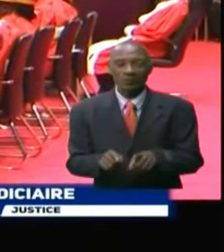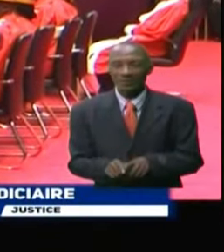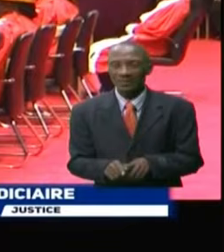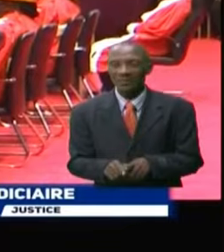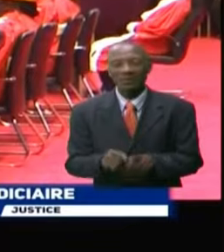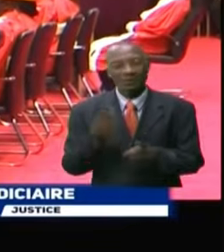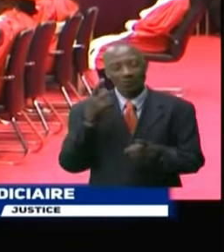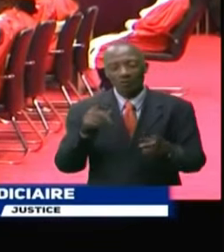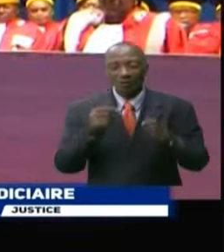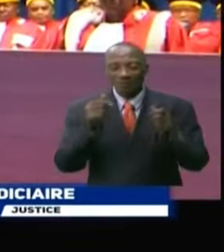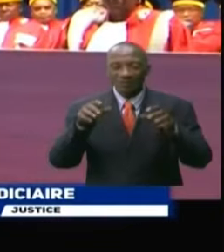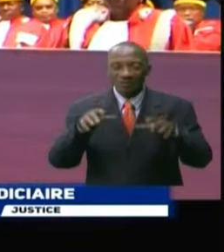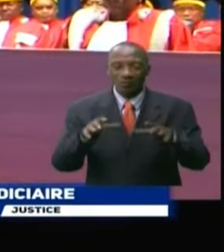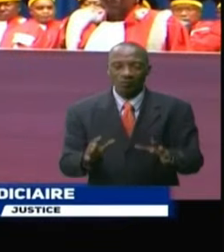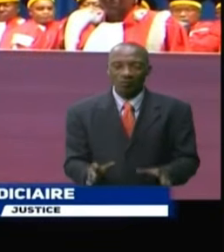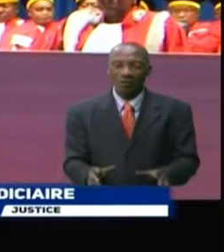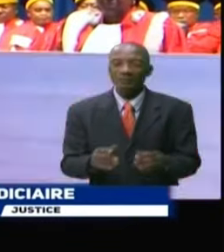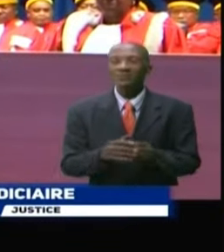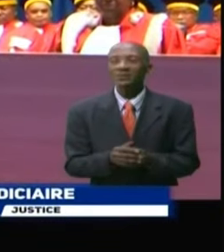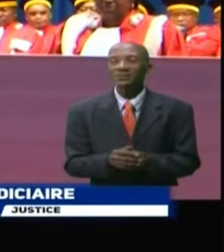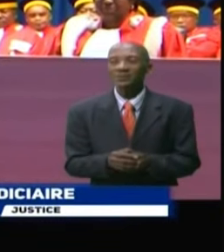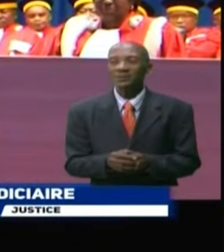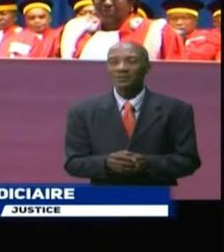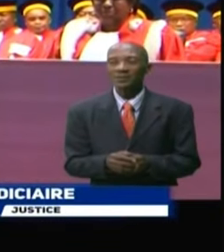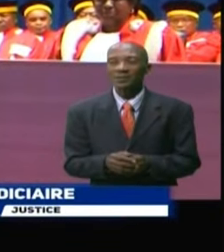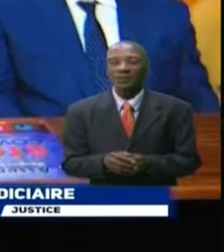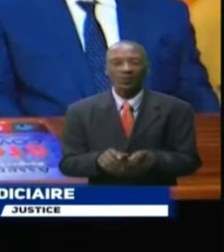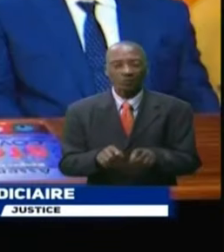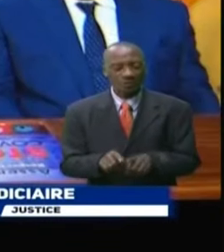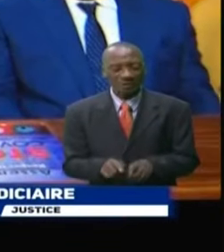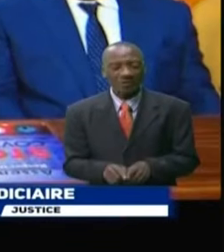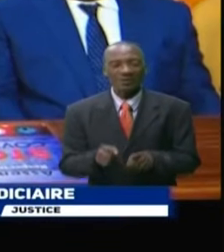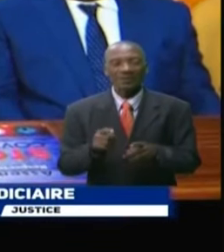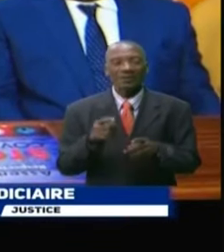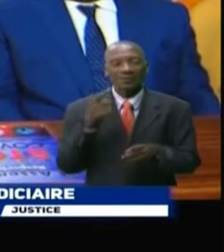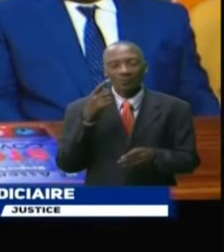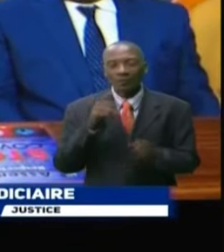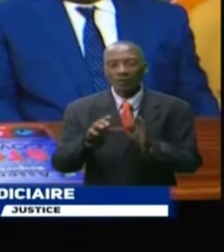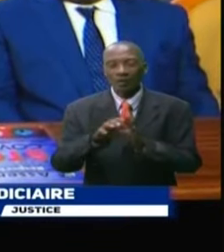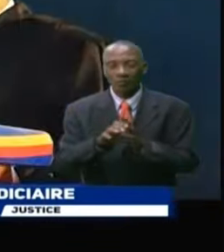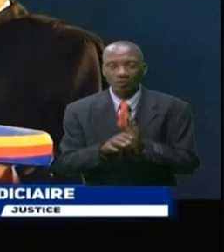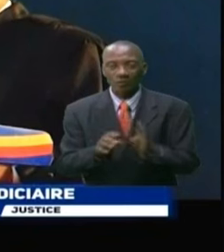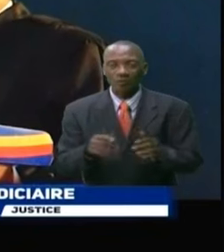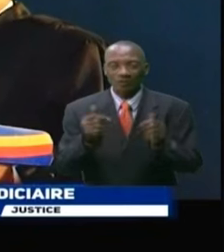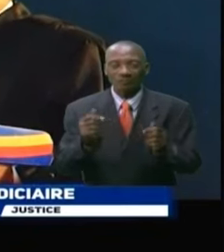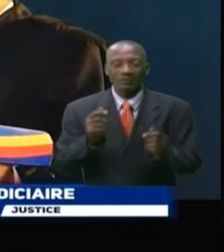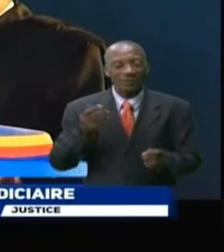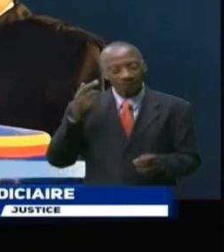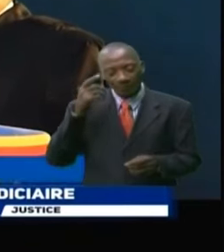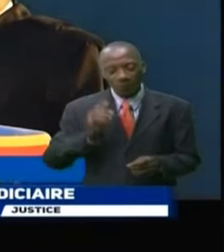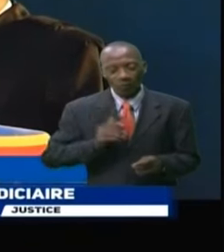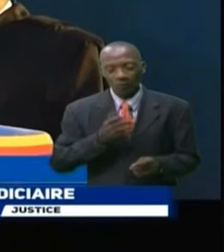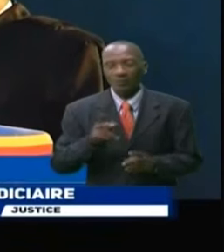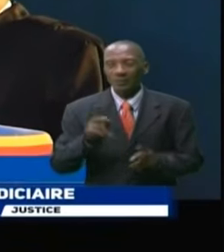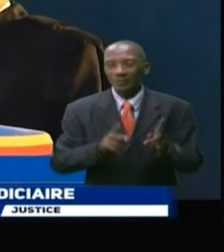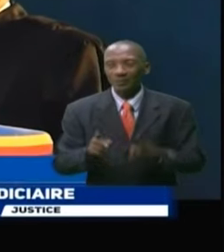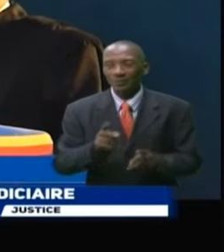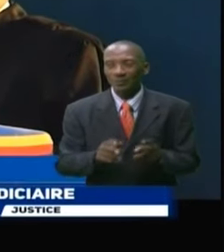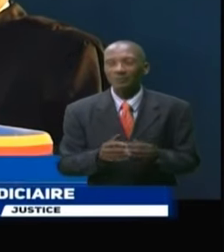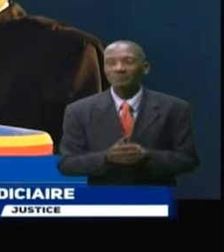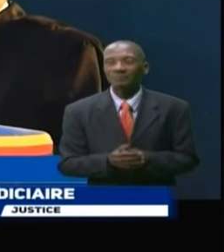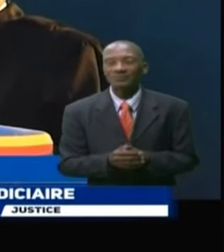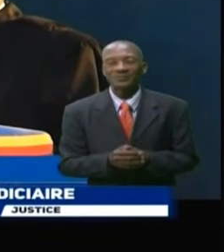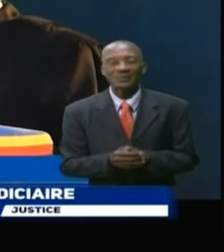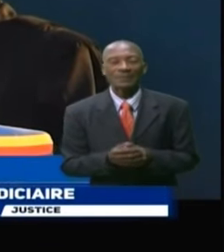congolais, plaidoyer pour l'amélioration des conditions de vie du retraité. Tout simplement parce qu'après la retraite